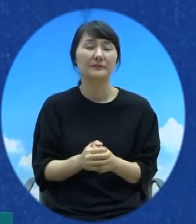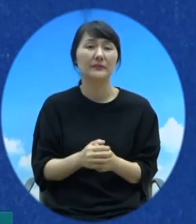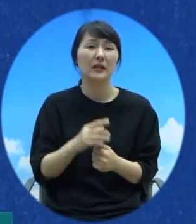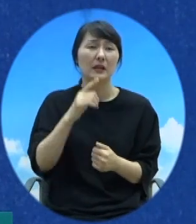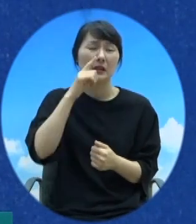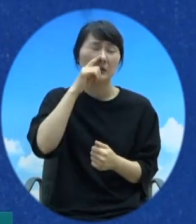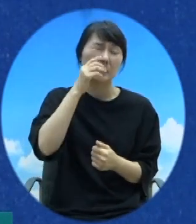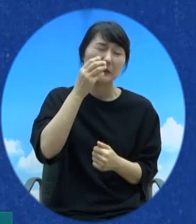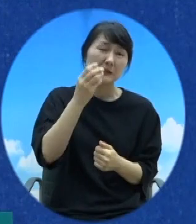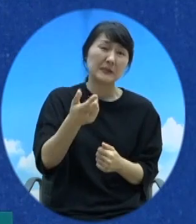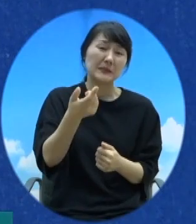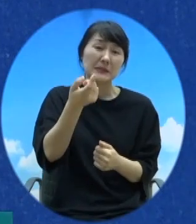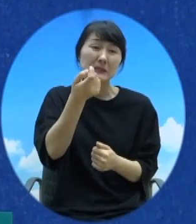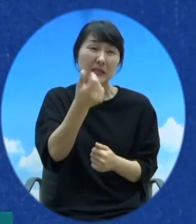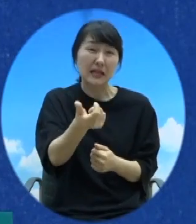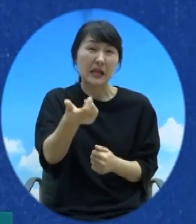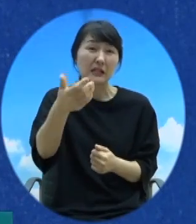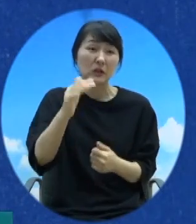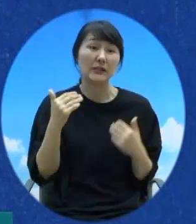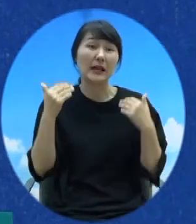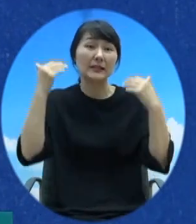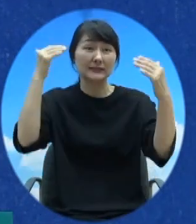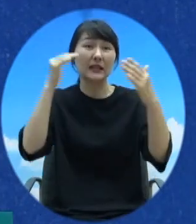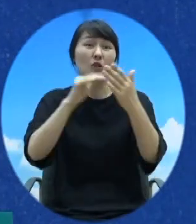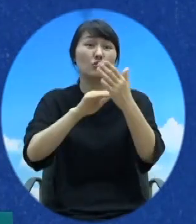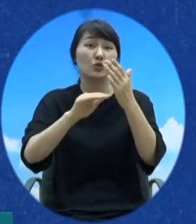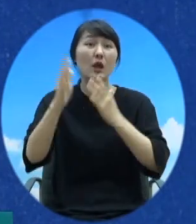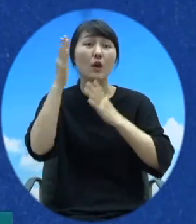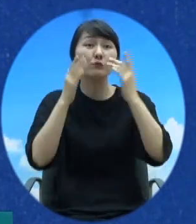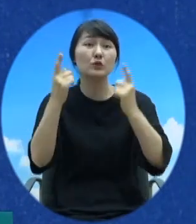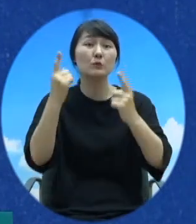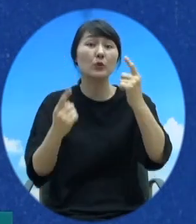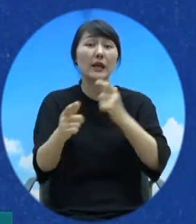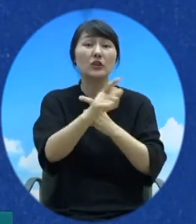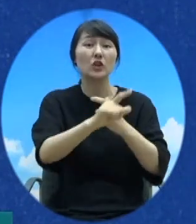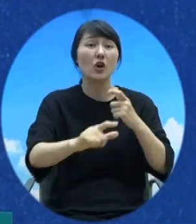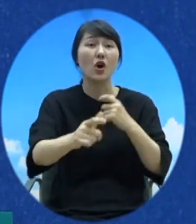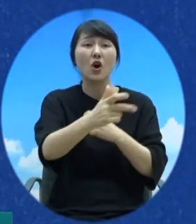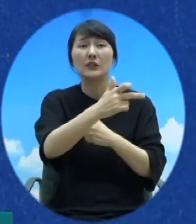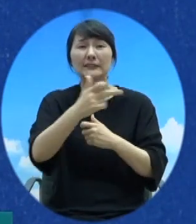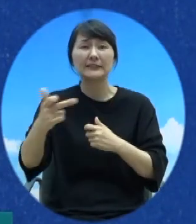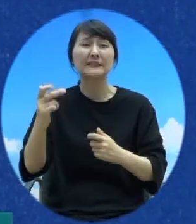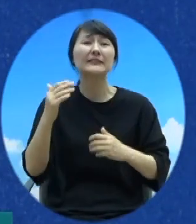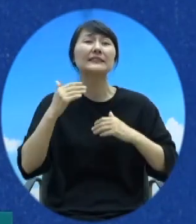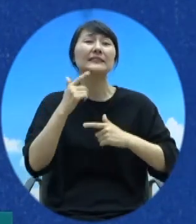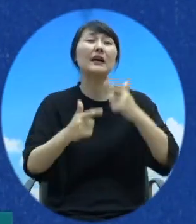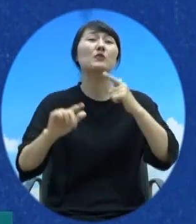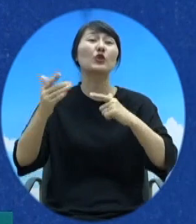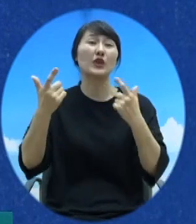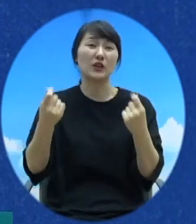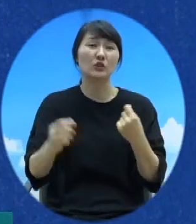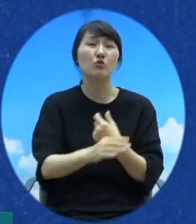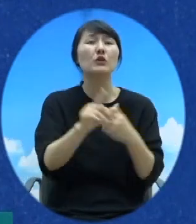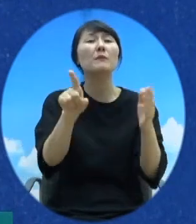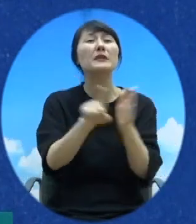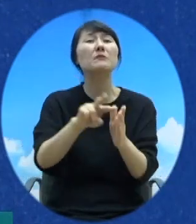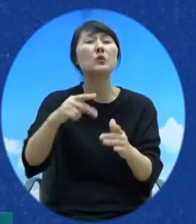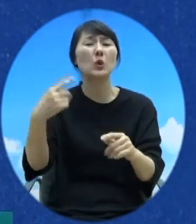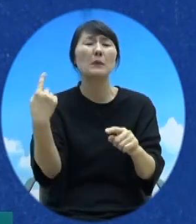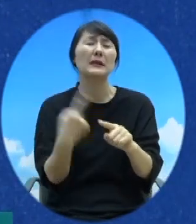겨자씨는 작은 것이로되 자라면 풀보다 커서 나무가 되듯이 우리 성도들의 믿음은 작은